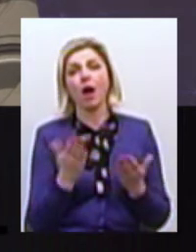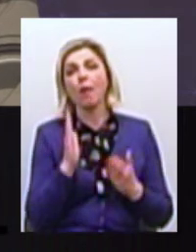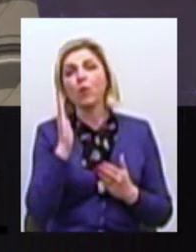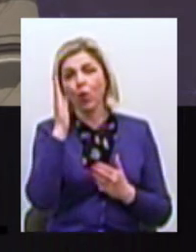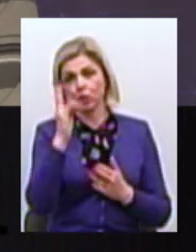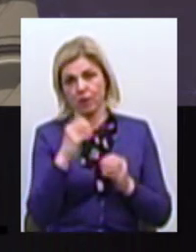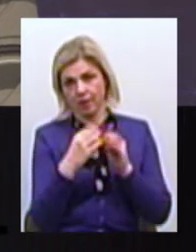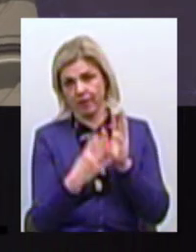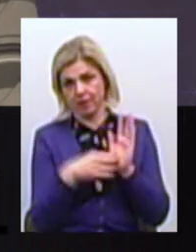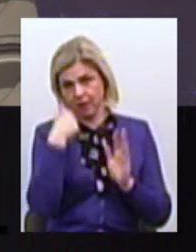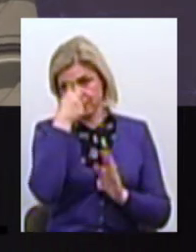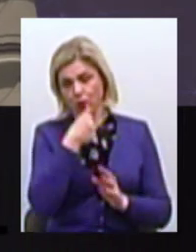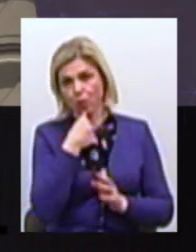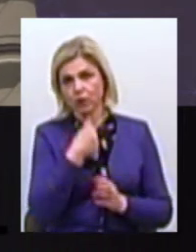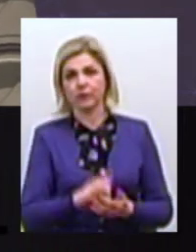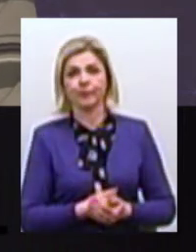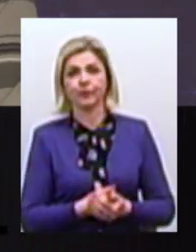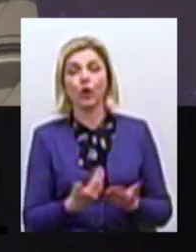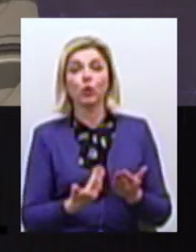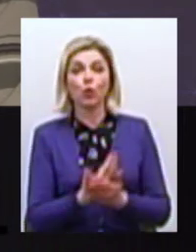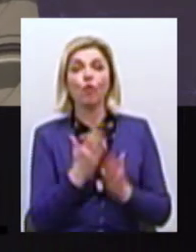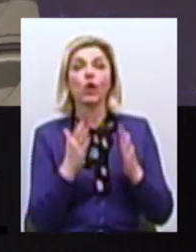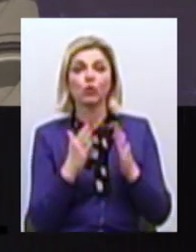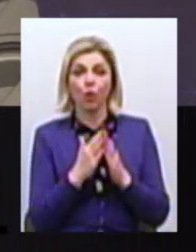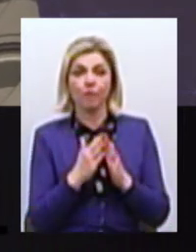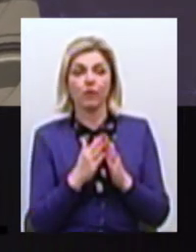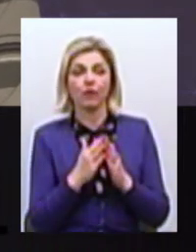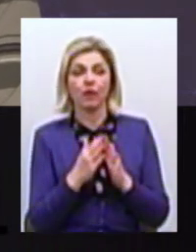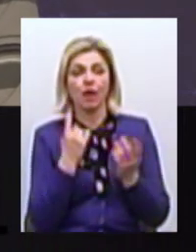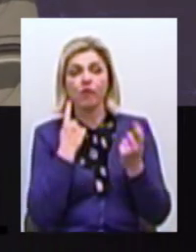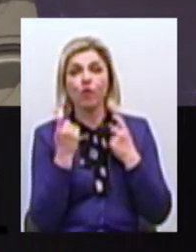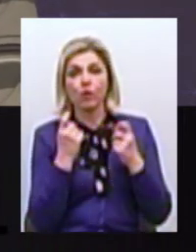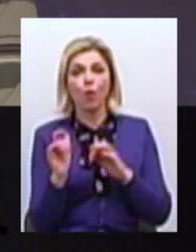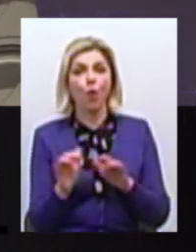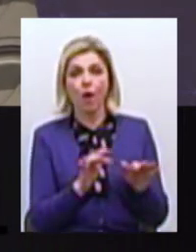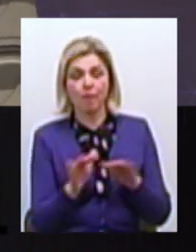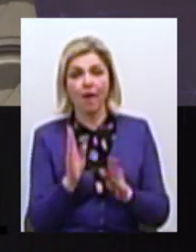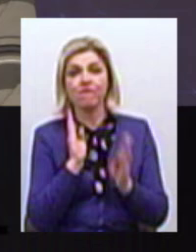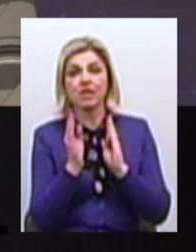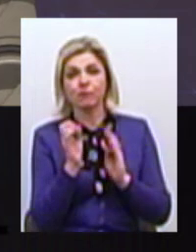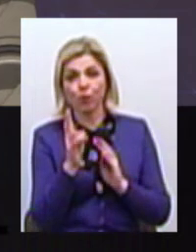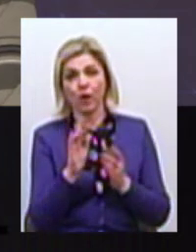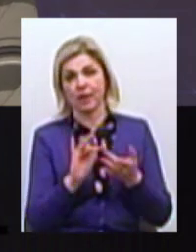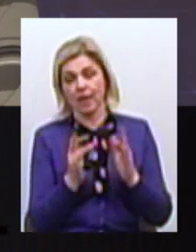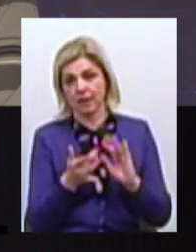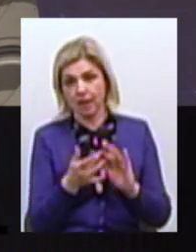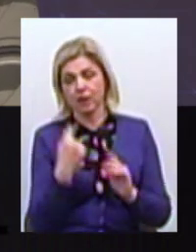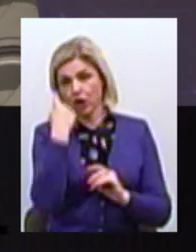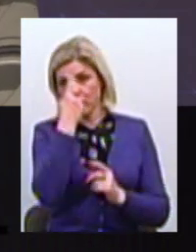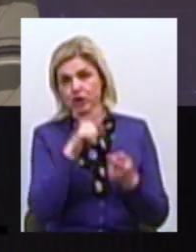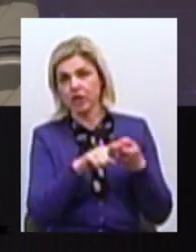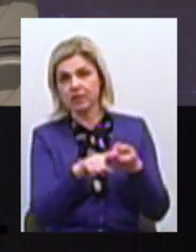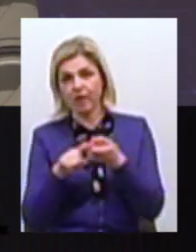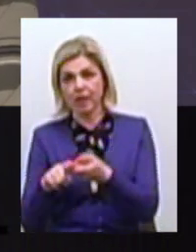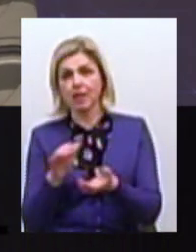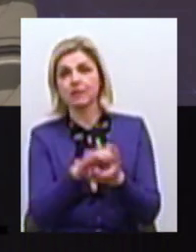год? Значит, новый дом находится, это информационная кампания в том же Фейсбуке, в интернете. Это личные связи, это